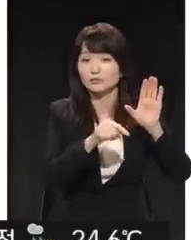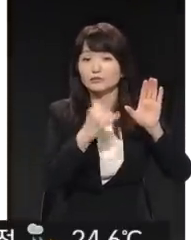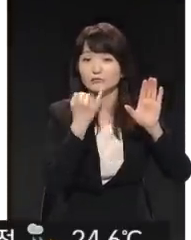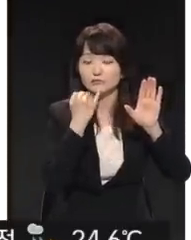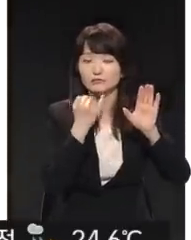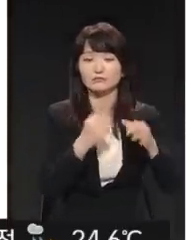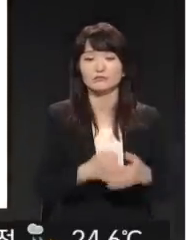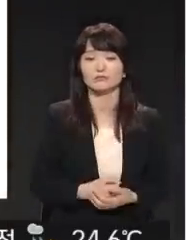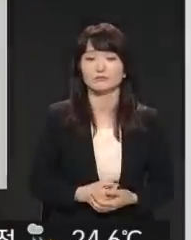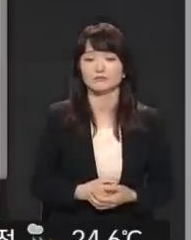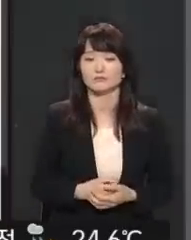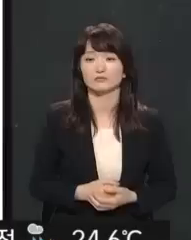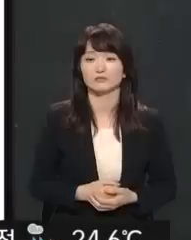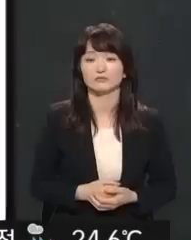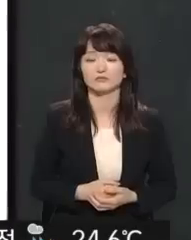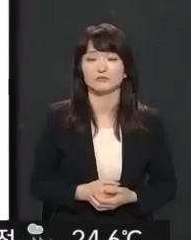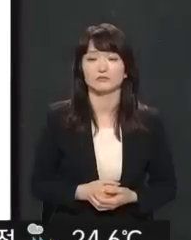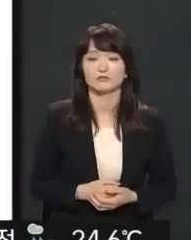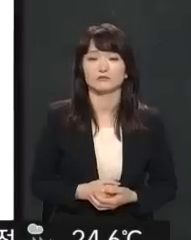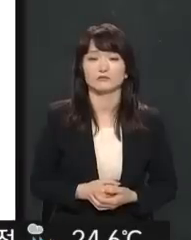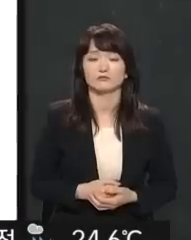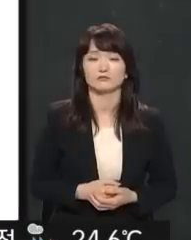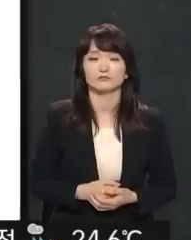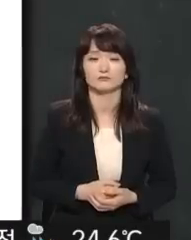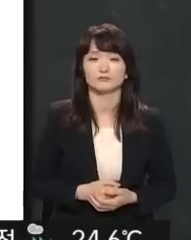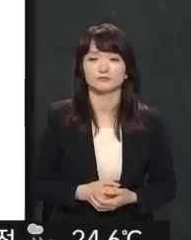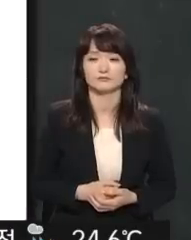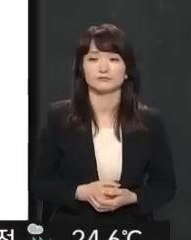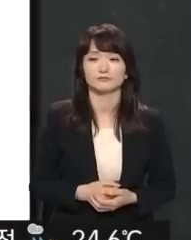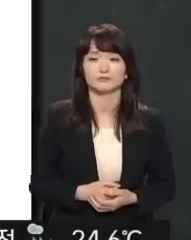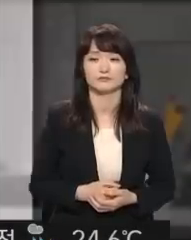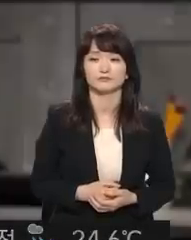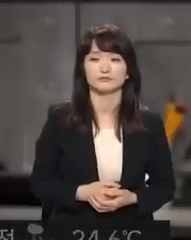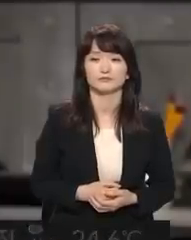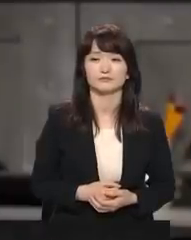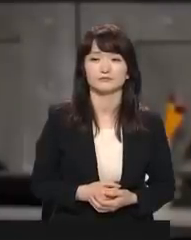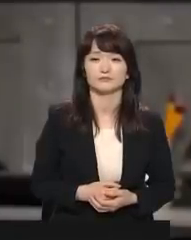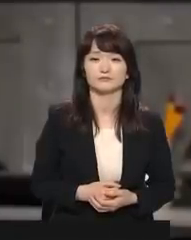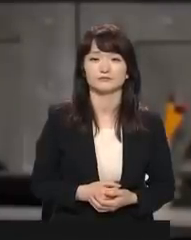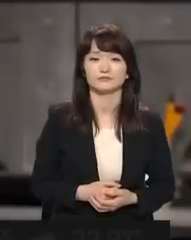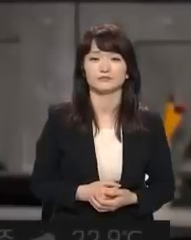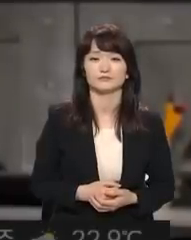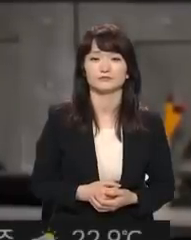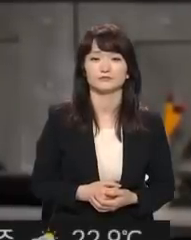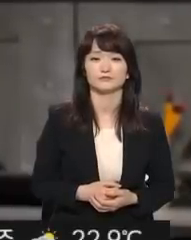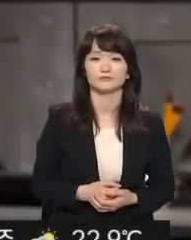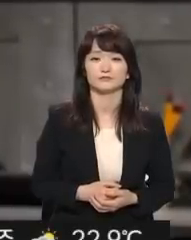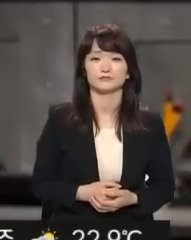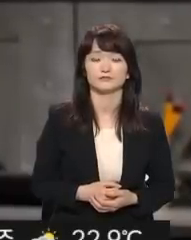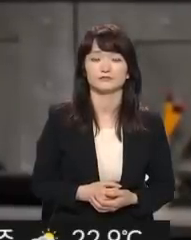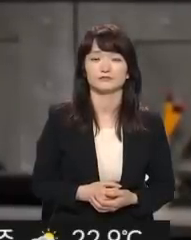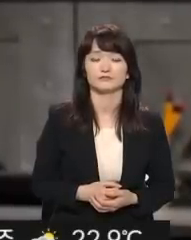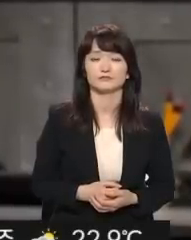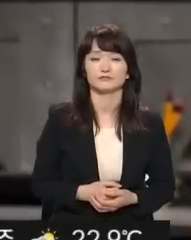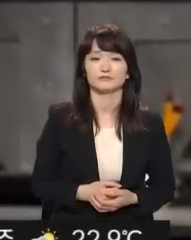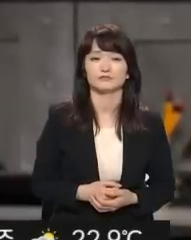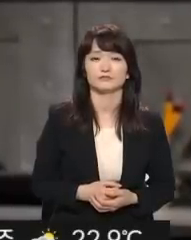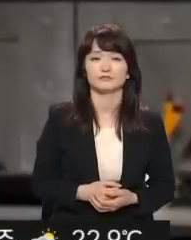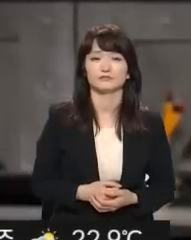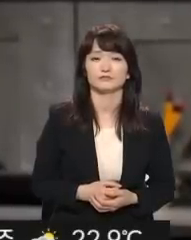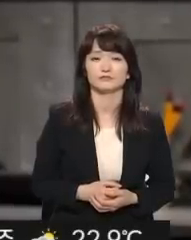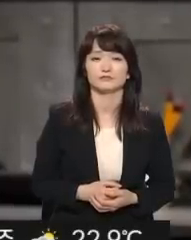없는데 지금 저렇게 되면 문제가 되고 그러다 보니까 거의 못 알아봤다고 그럽니다 동창생들은 누군지